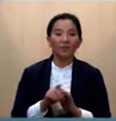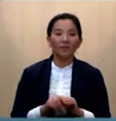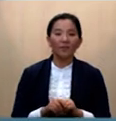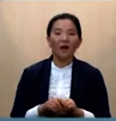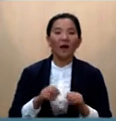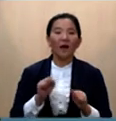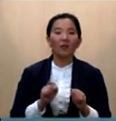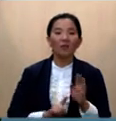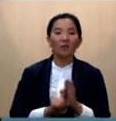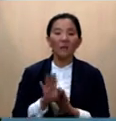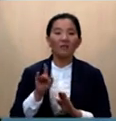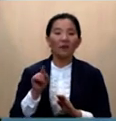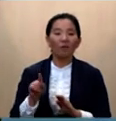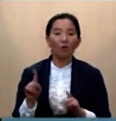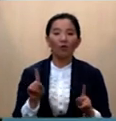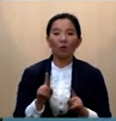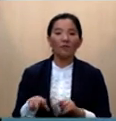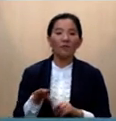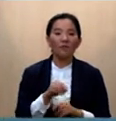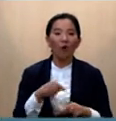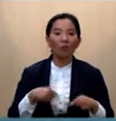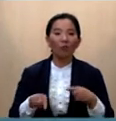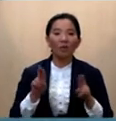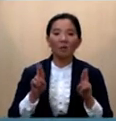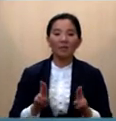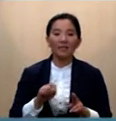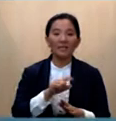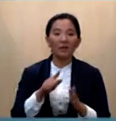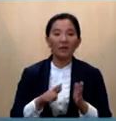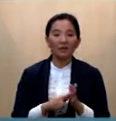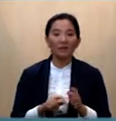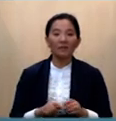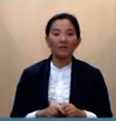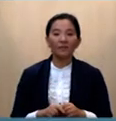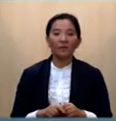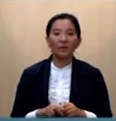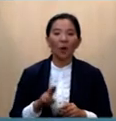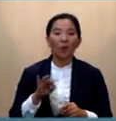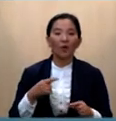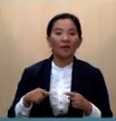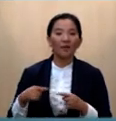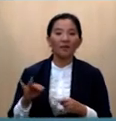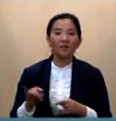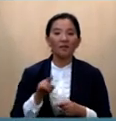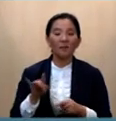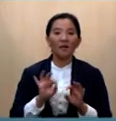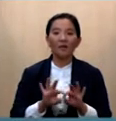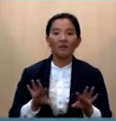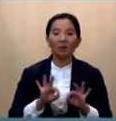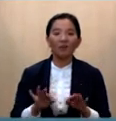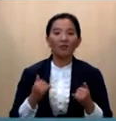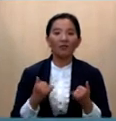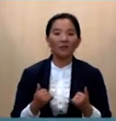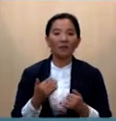А начинаем мы с того, что всего футбольных правил 17. Про некоторые из них мы расскажем